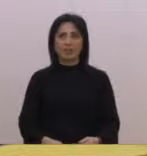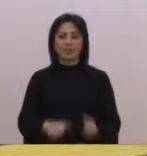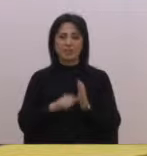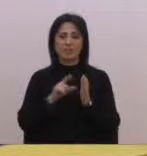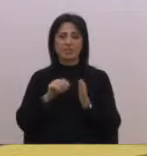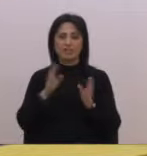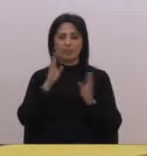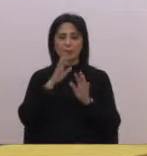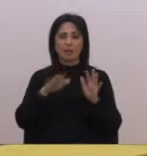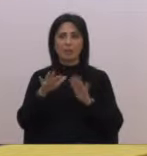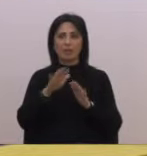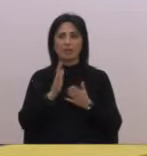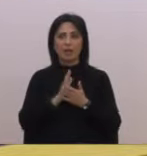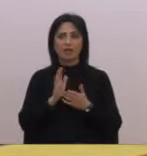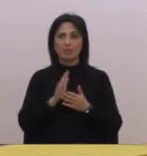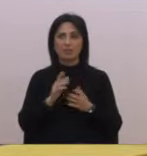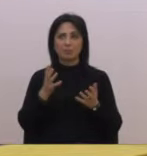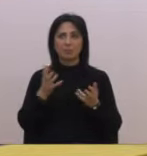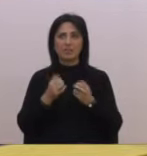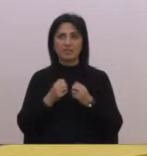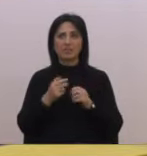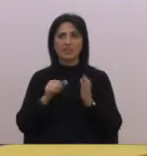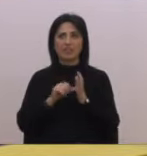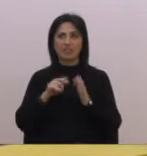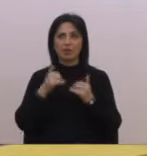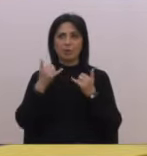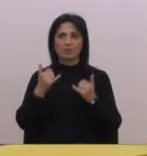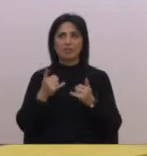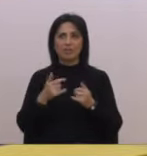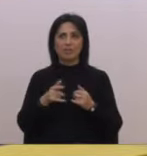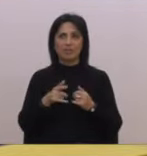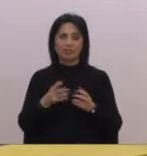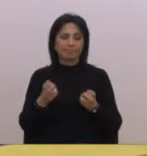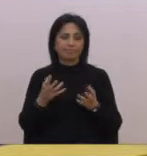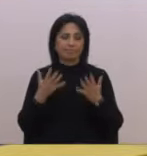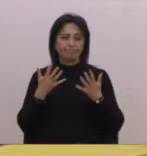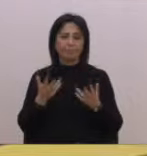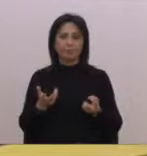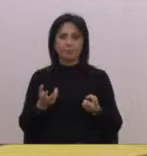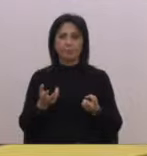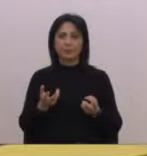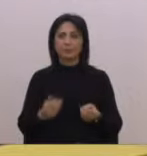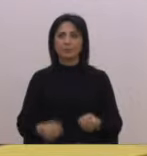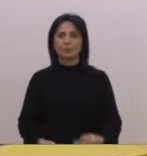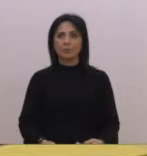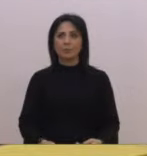საინვესტიციო კლიმატი არ არის მისაღები ინვესტორებისთვის. Ნუ, ცალსახაა, რომ